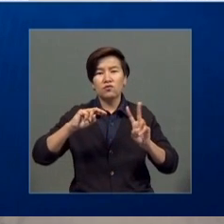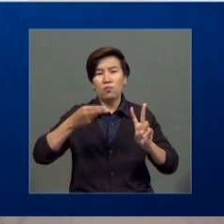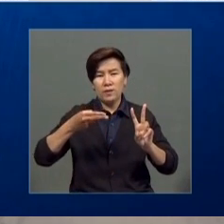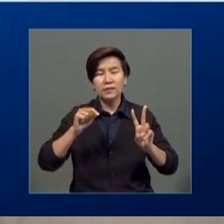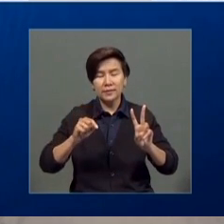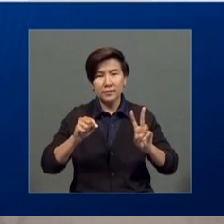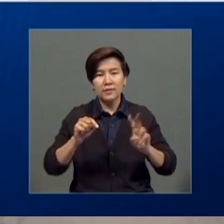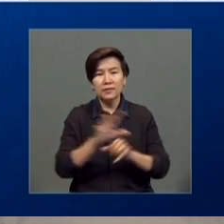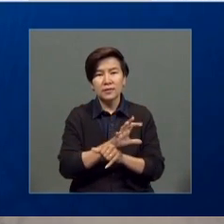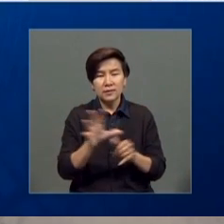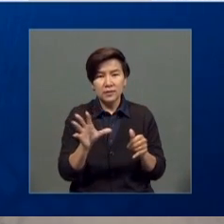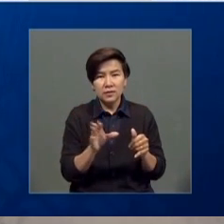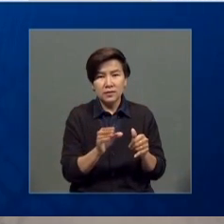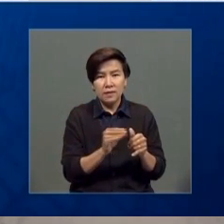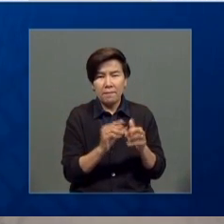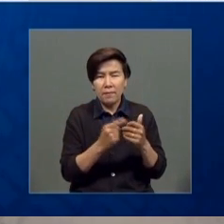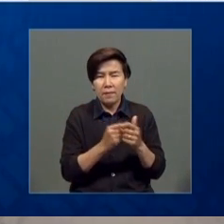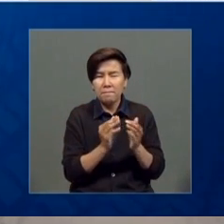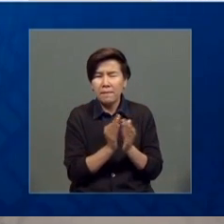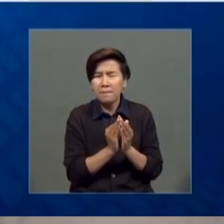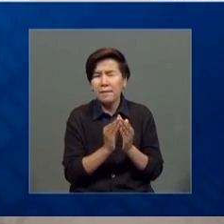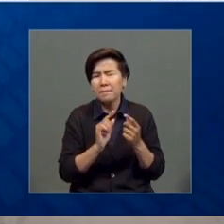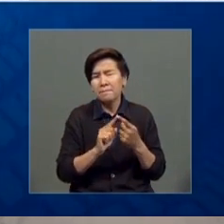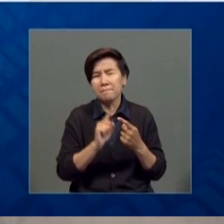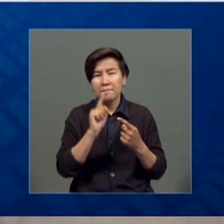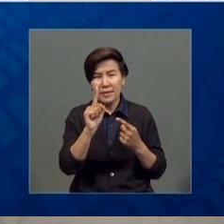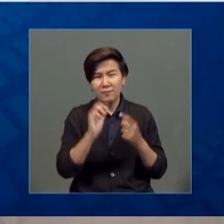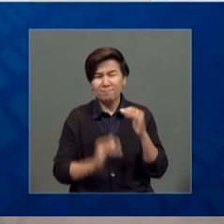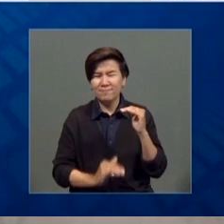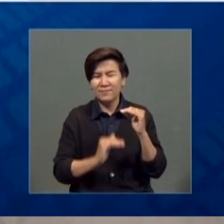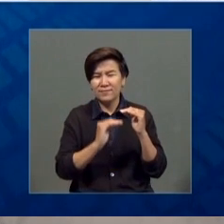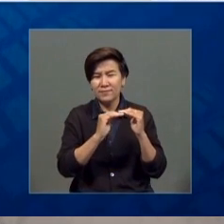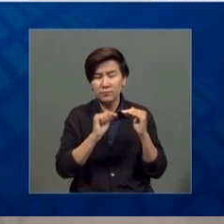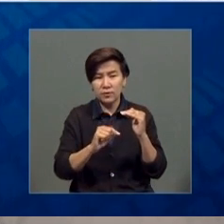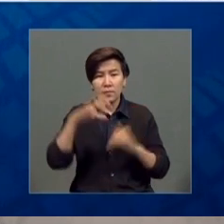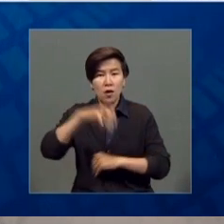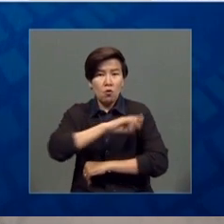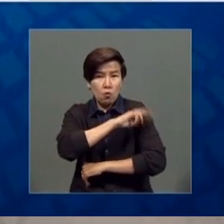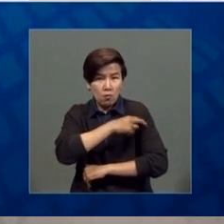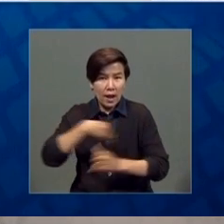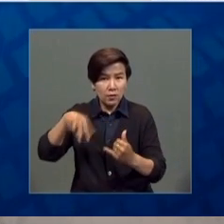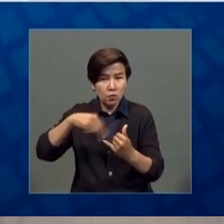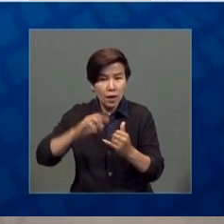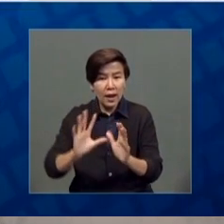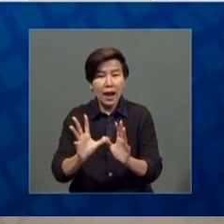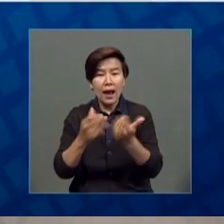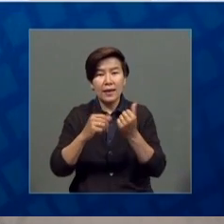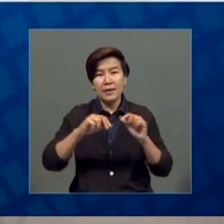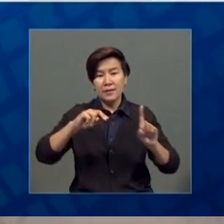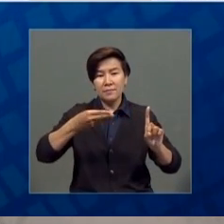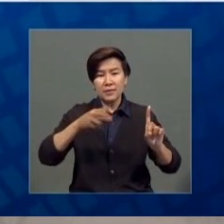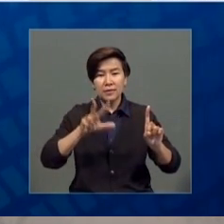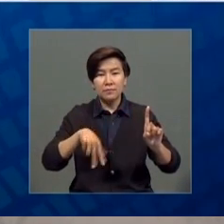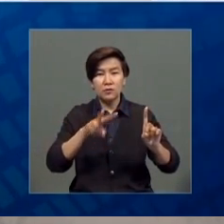การอ่อนเพลียซึมลงอาการก็เหนื่อยมากขึ้นเรื่อยๆและวันที่30มกราคมก็เสียชีวิตลง